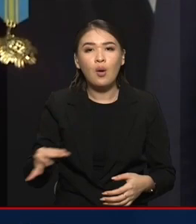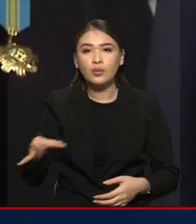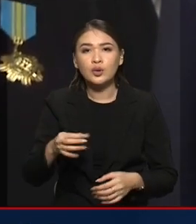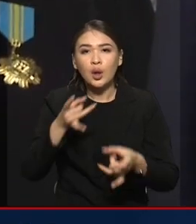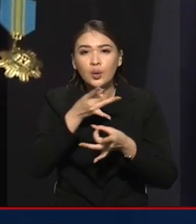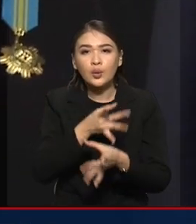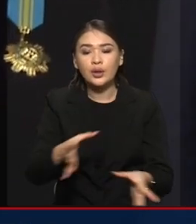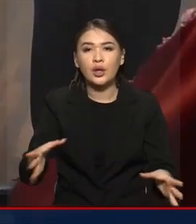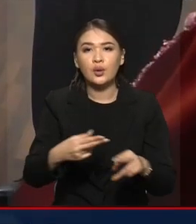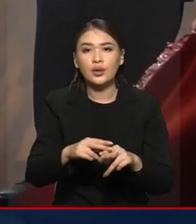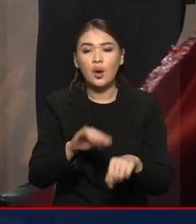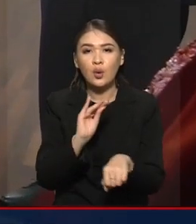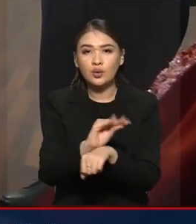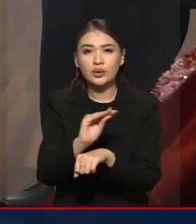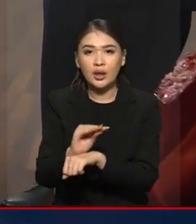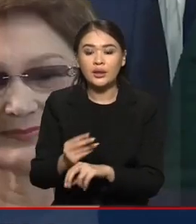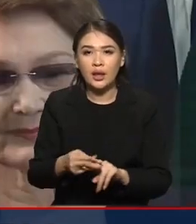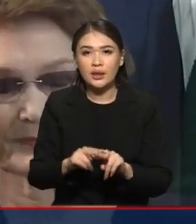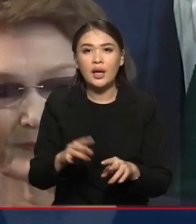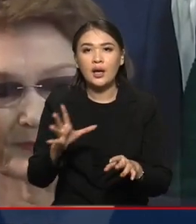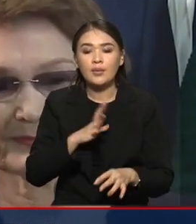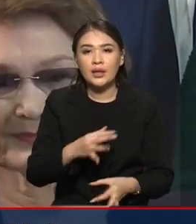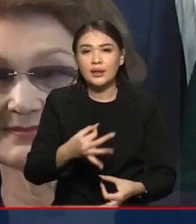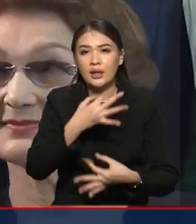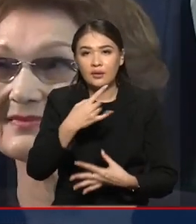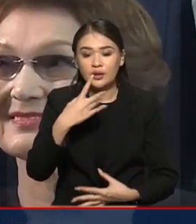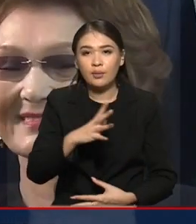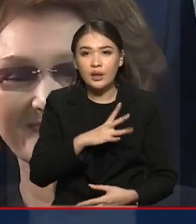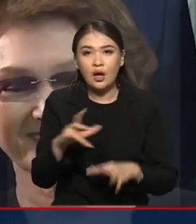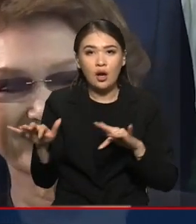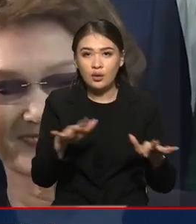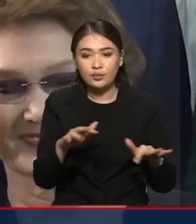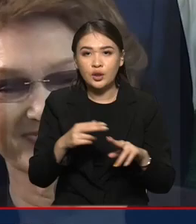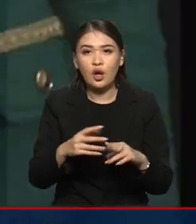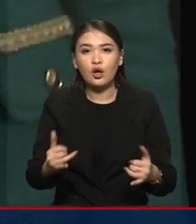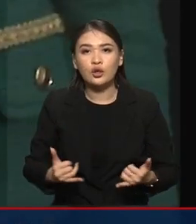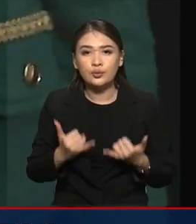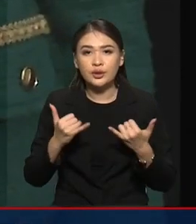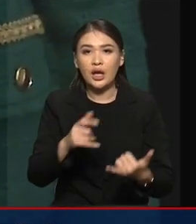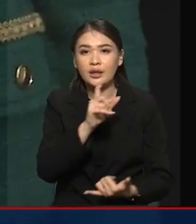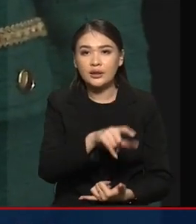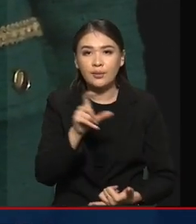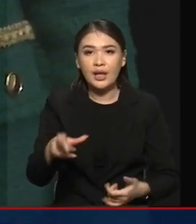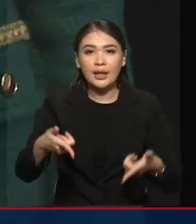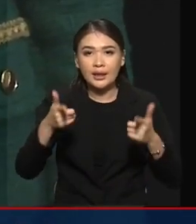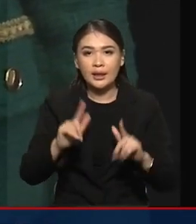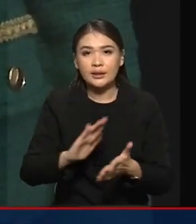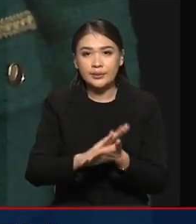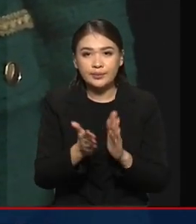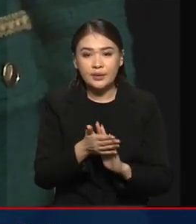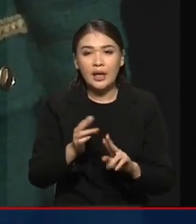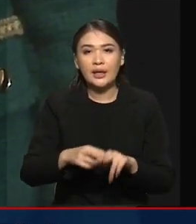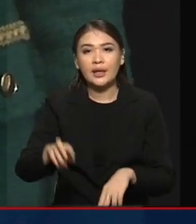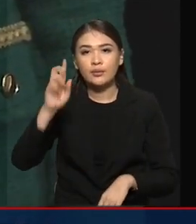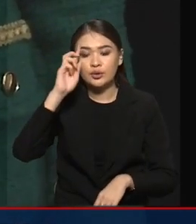көркейтуге елеулі үлес қосқан түрлі саланың өкілдеріне ризашылығын білдірді. Зиялы қауым өкілдері мен құрметті азаматтар ұлтаралық келісімді нығайту, елдегі